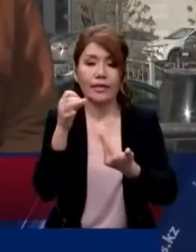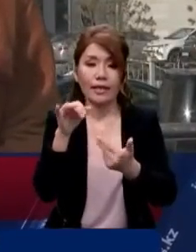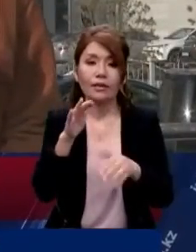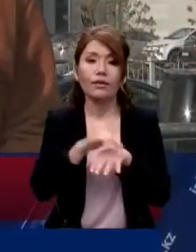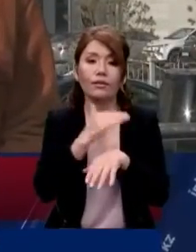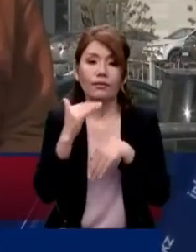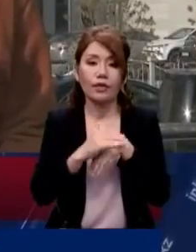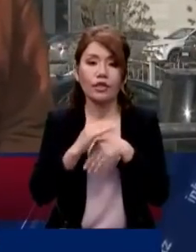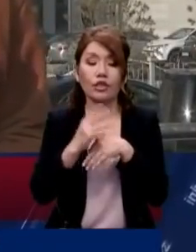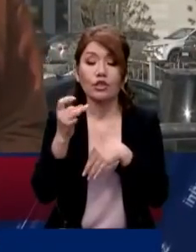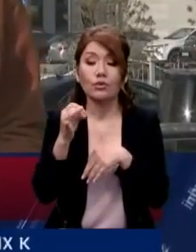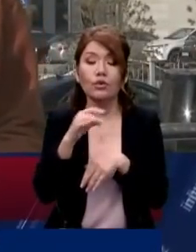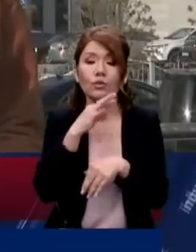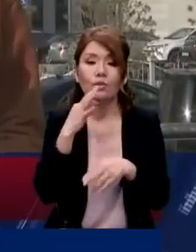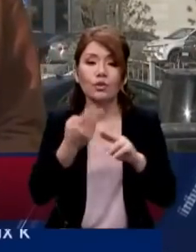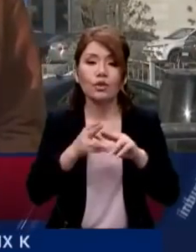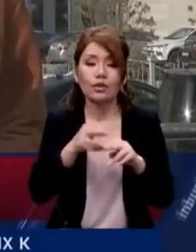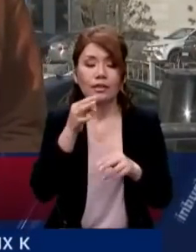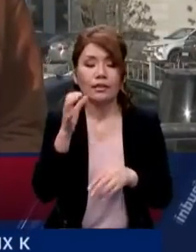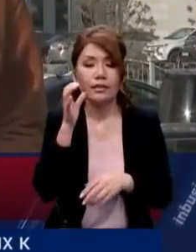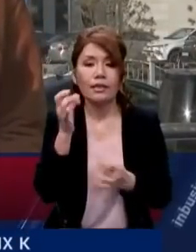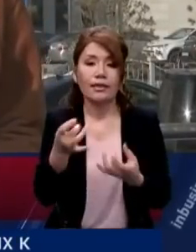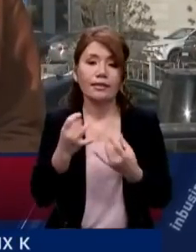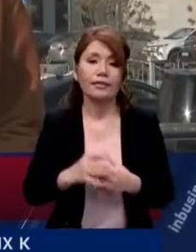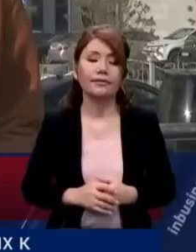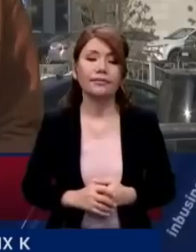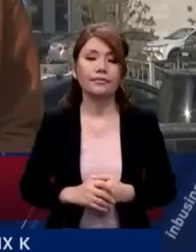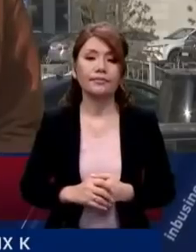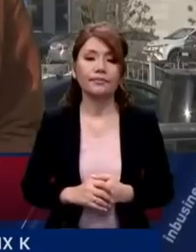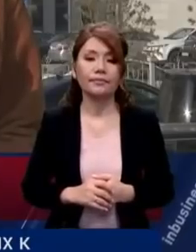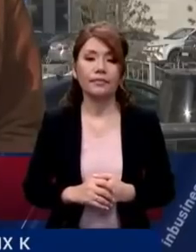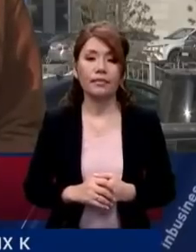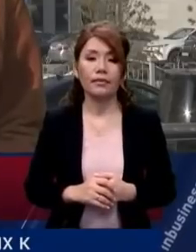игі өзгерістерді жұмысшылар қашан сезеді? Тыңдап отырмыз, айта беріңіз.